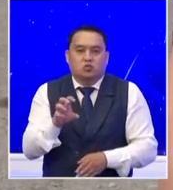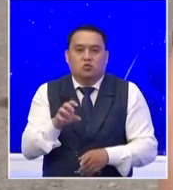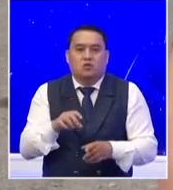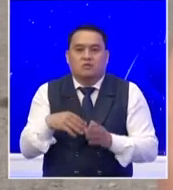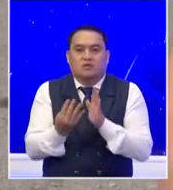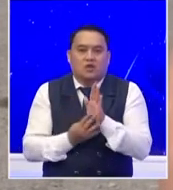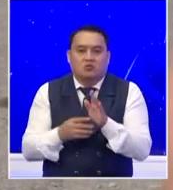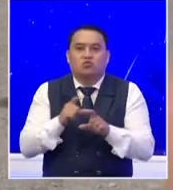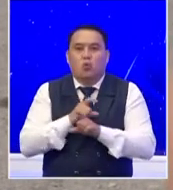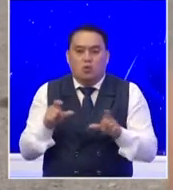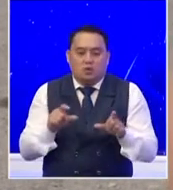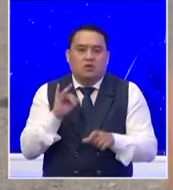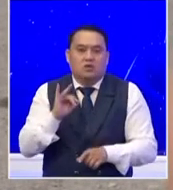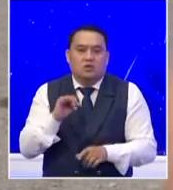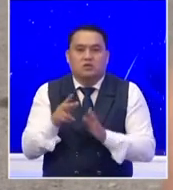человек, в том числе